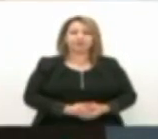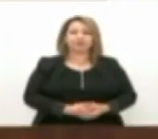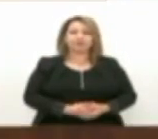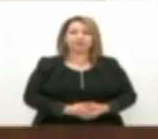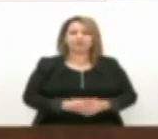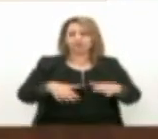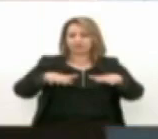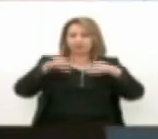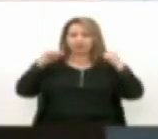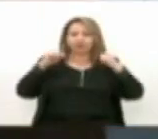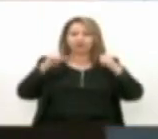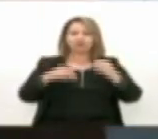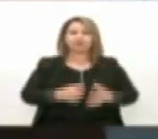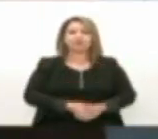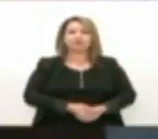الممتنعون.